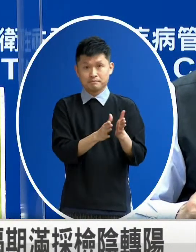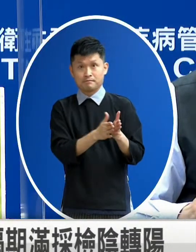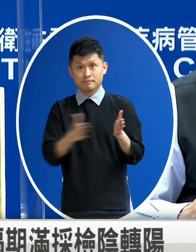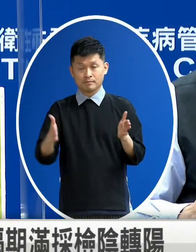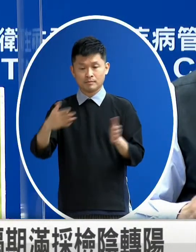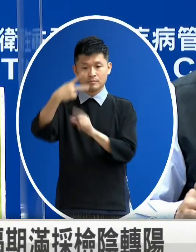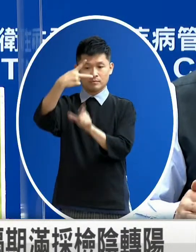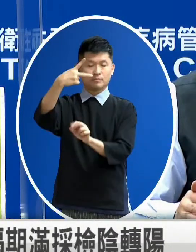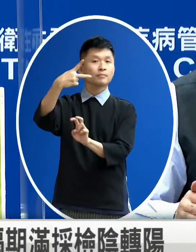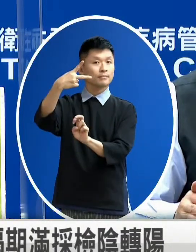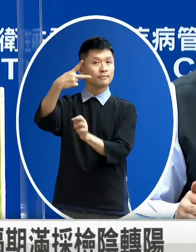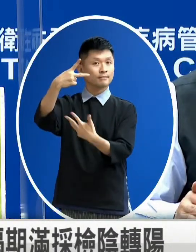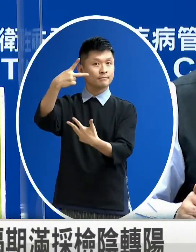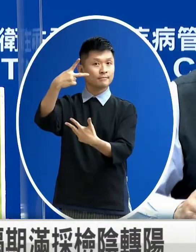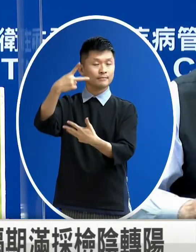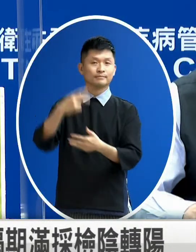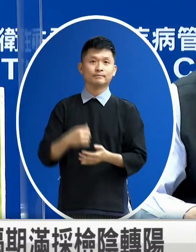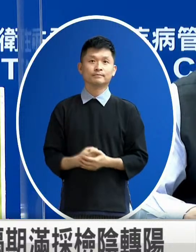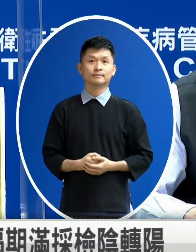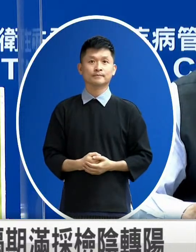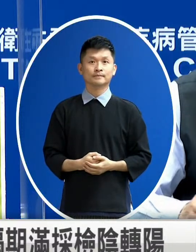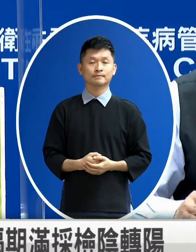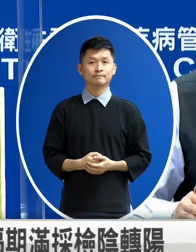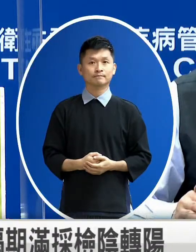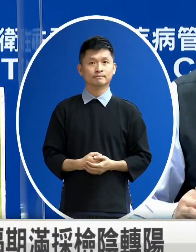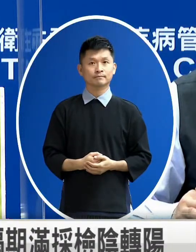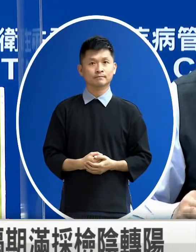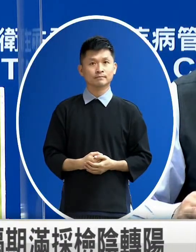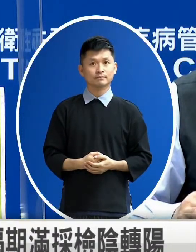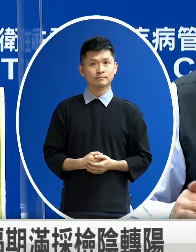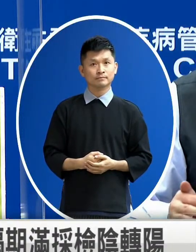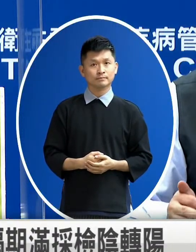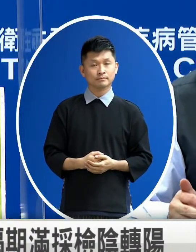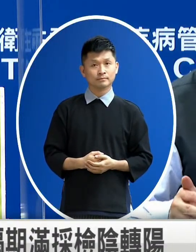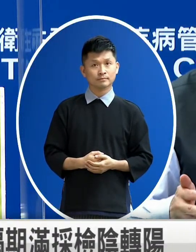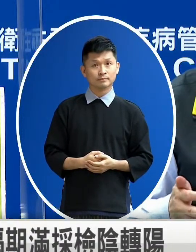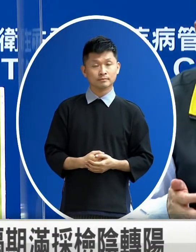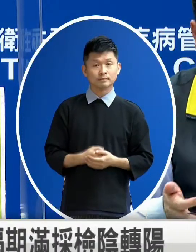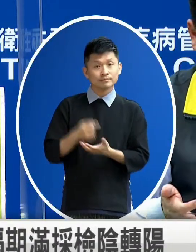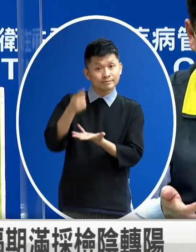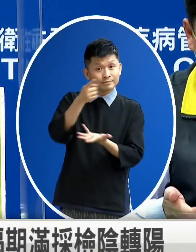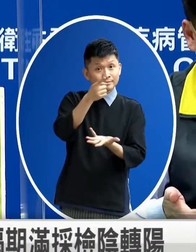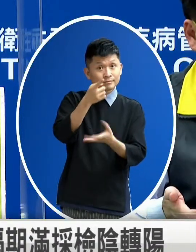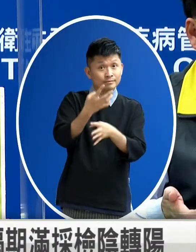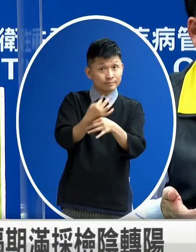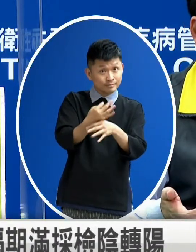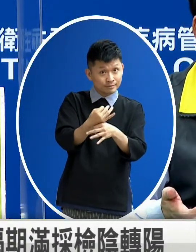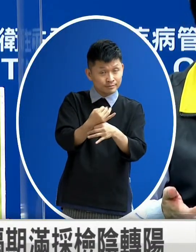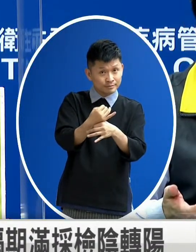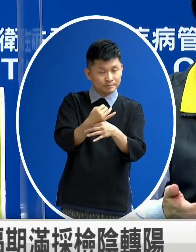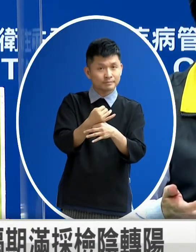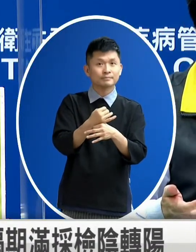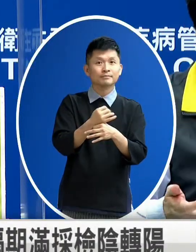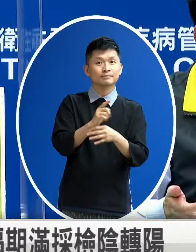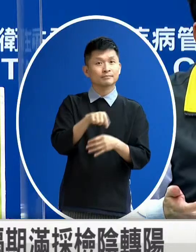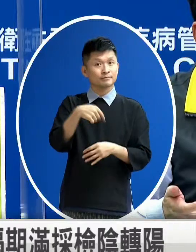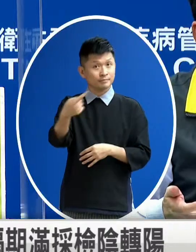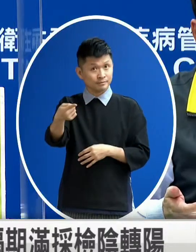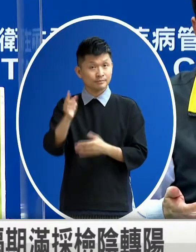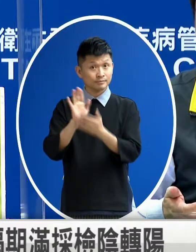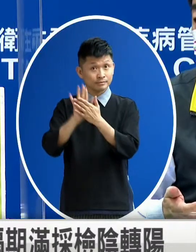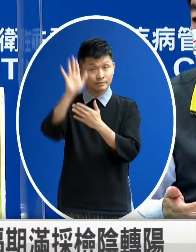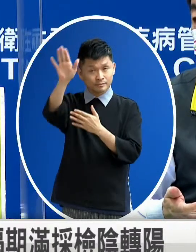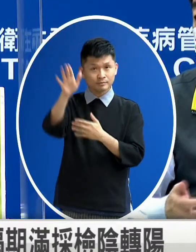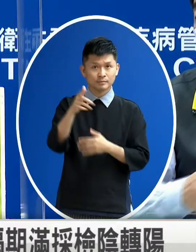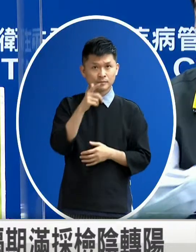到2月28日。那这个时间大概中间哈，我们的元宵节，好，那经过元宵节之后，我们